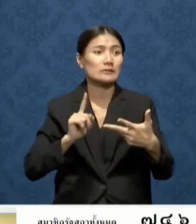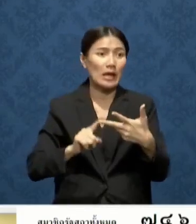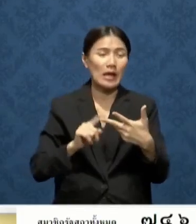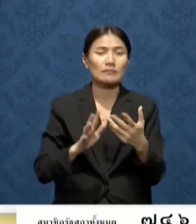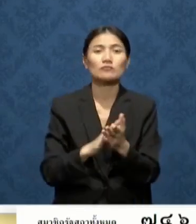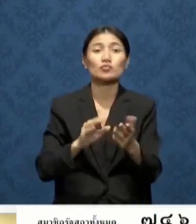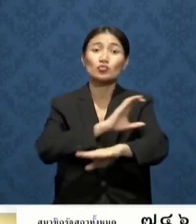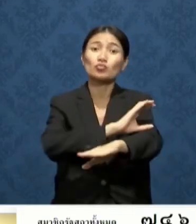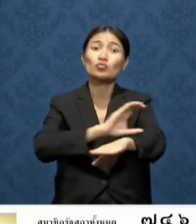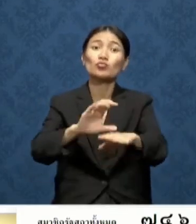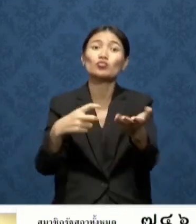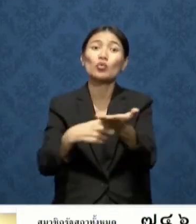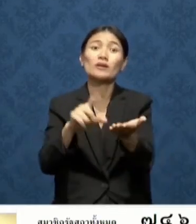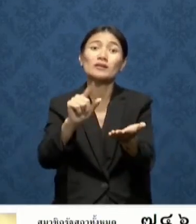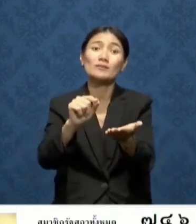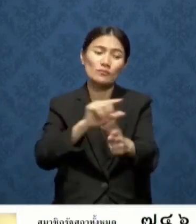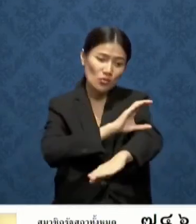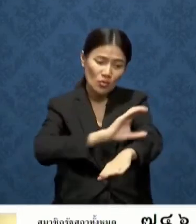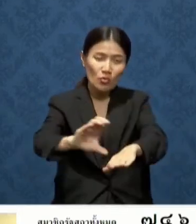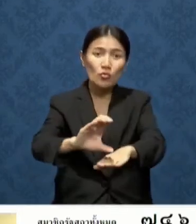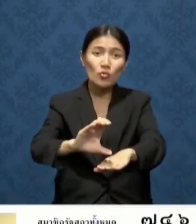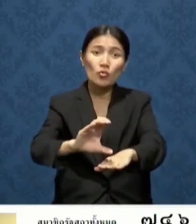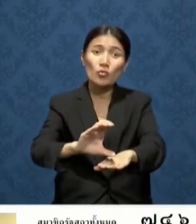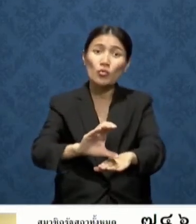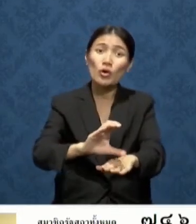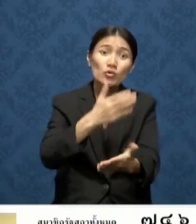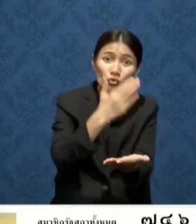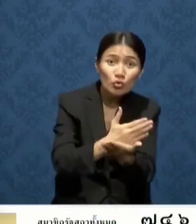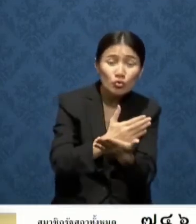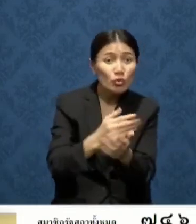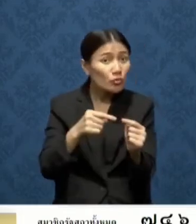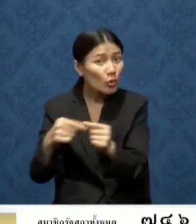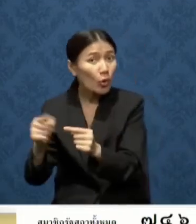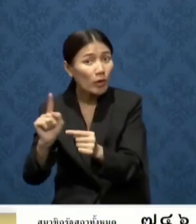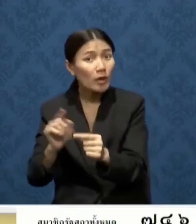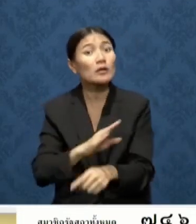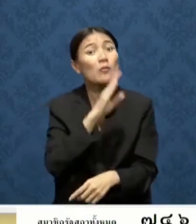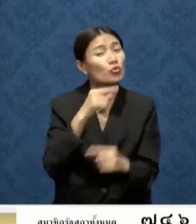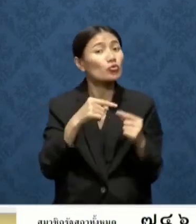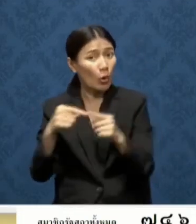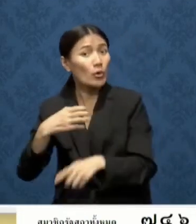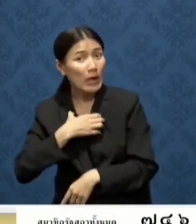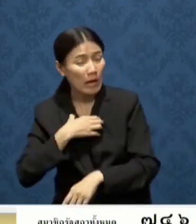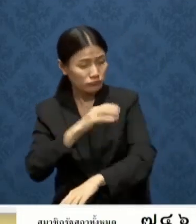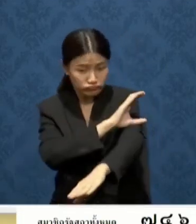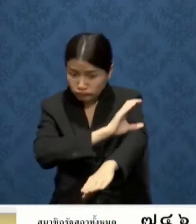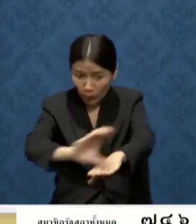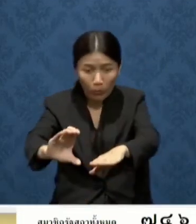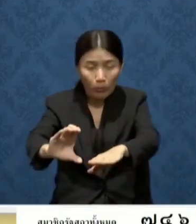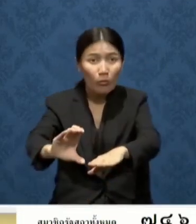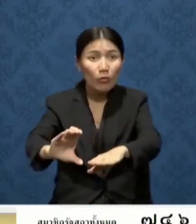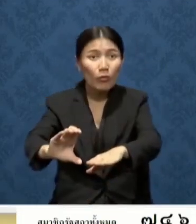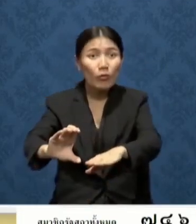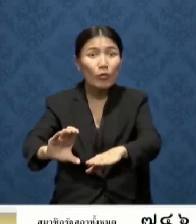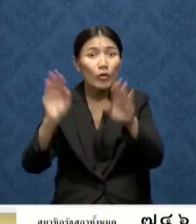ต่อหรือพอแ่นี้และหากท่านยงยืนยัจะทำต่อนะครั ท่านจะทำตลอดสาย หรือตลอด